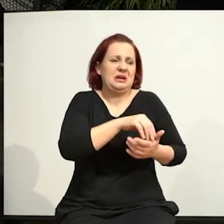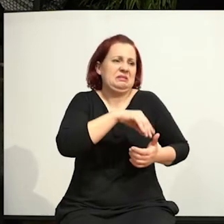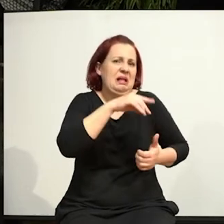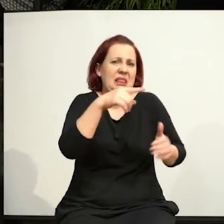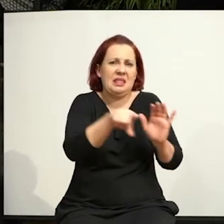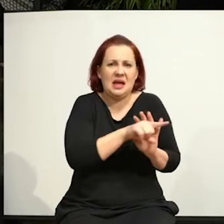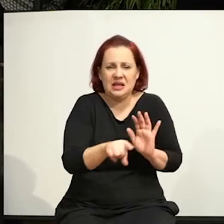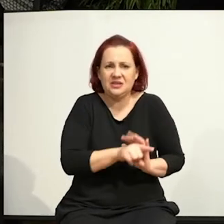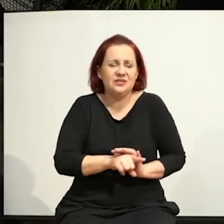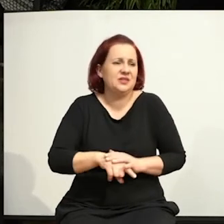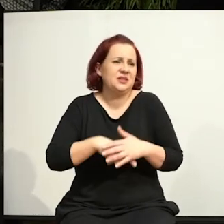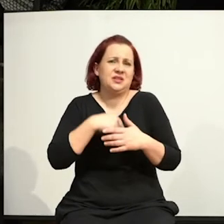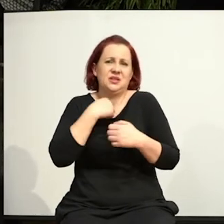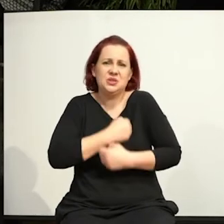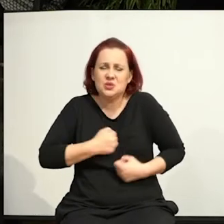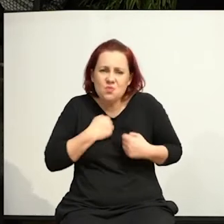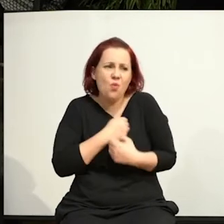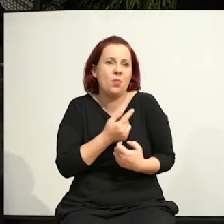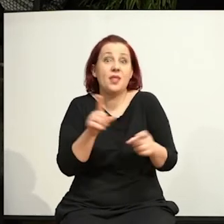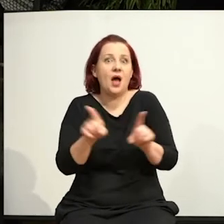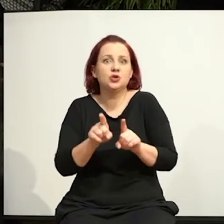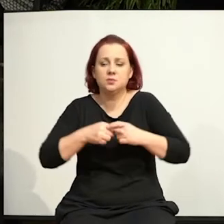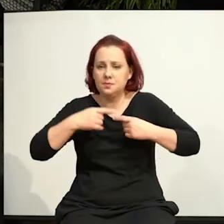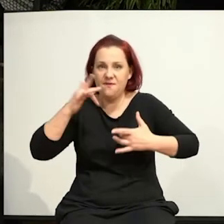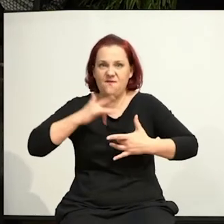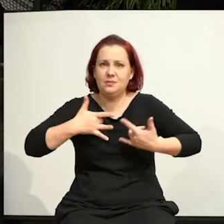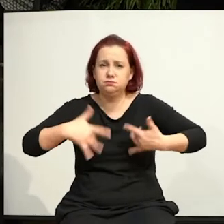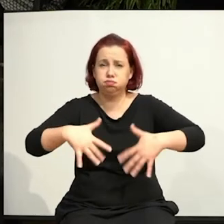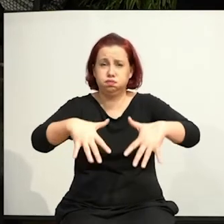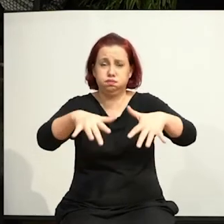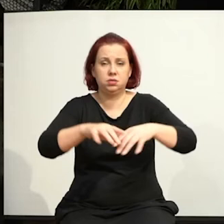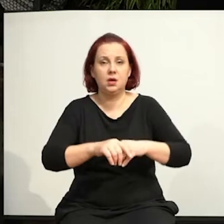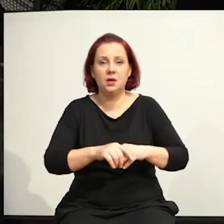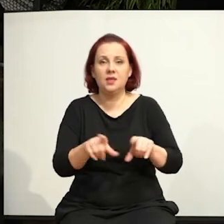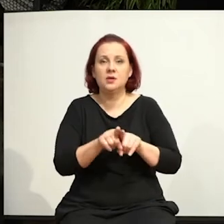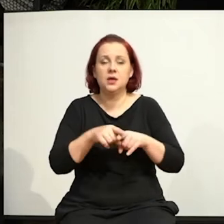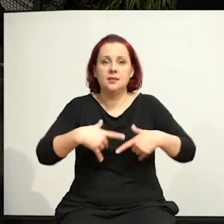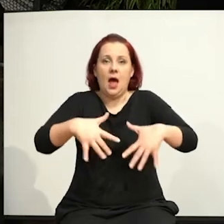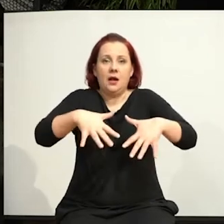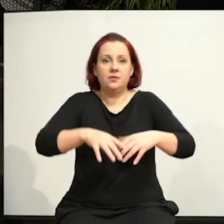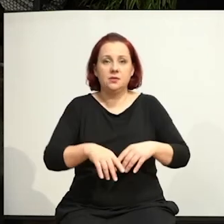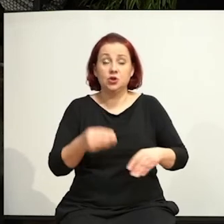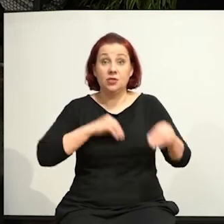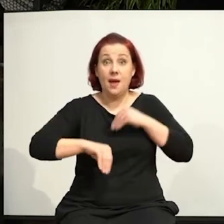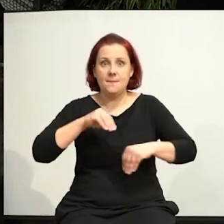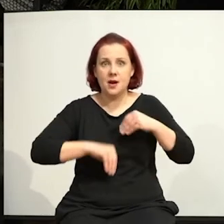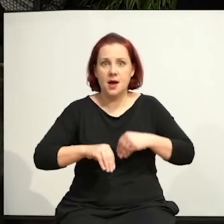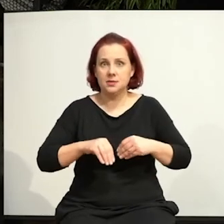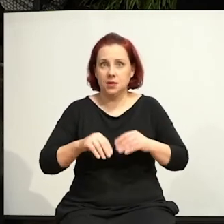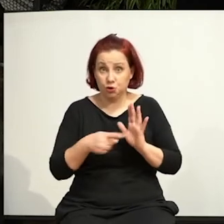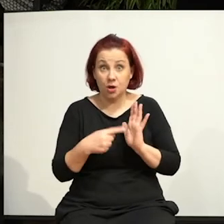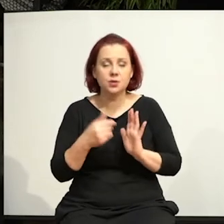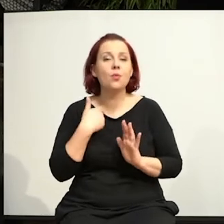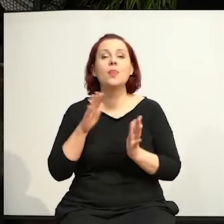popadał w frustrację, prawda, w różnego rodzaju takie nerwicowe odruchy, depresję. Przecież na przykład